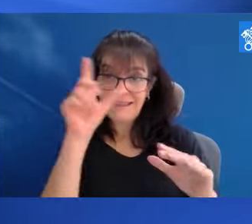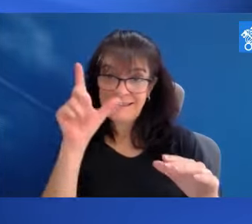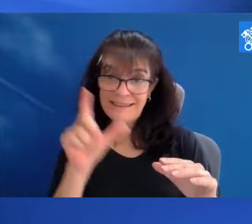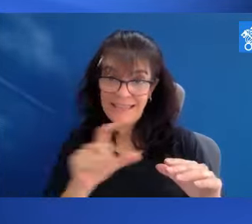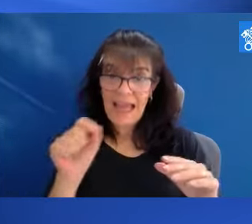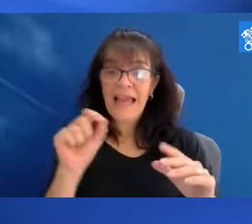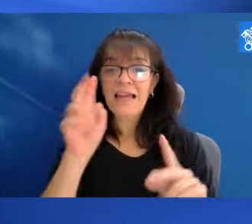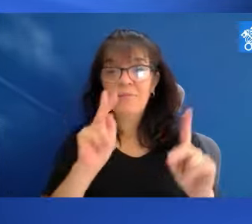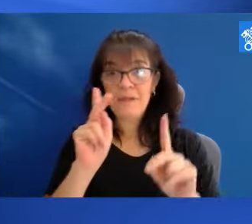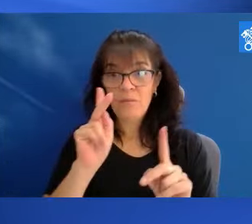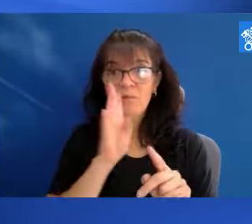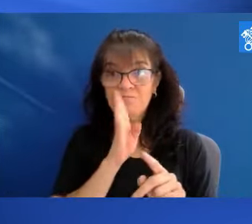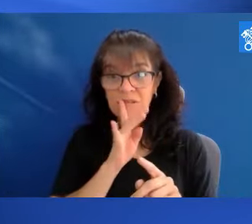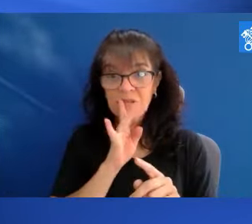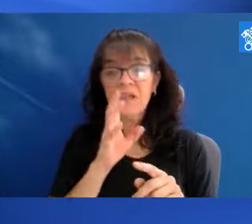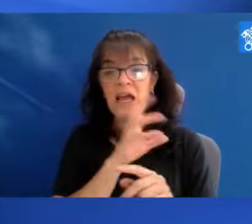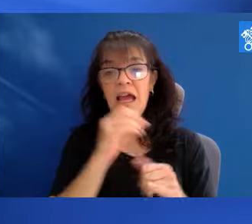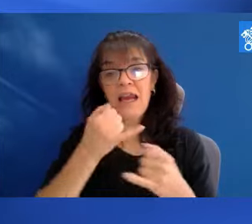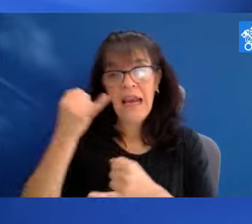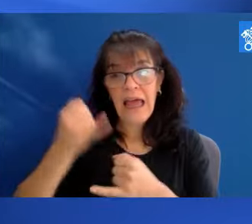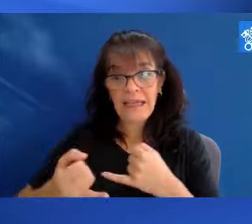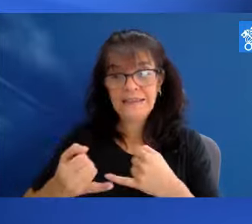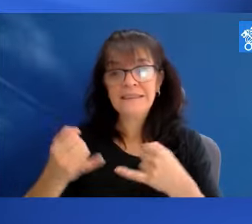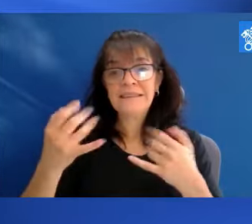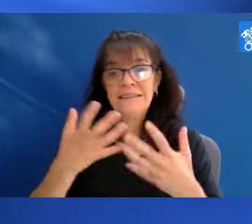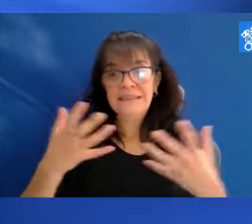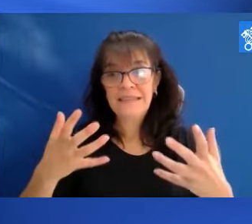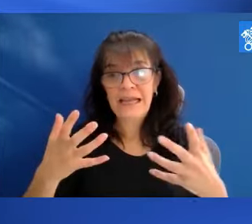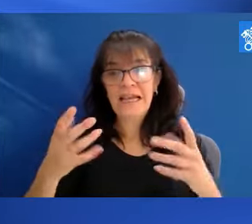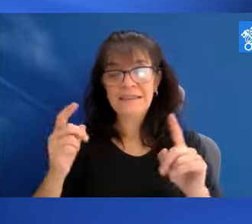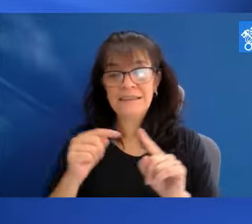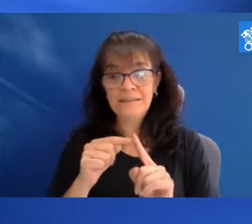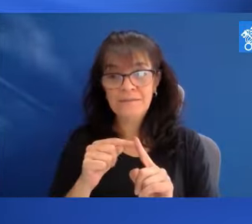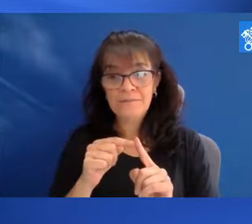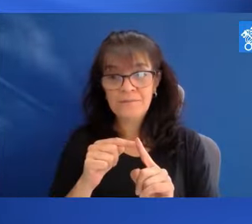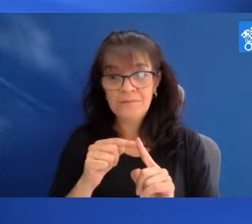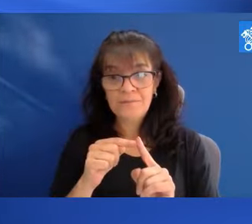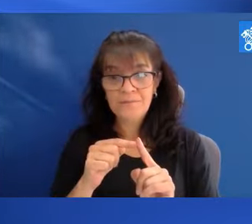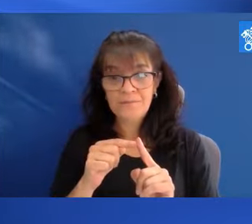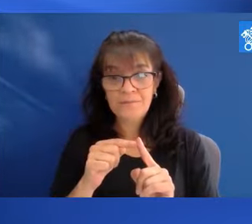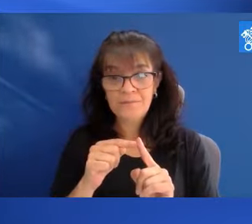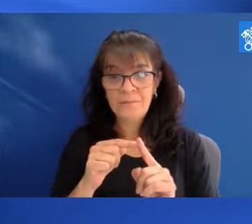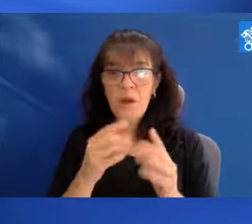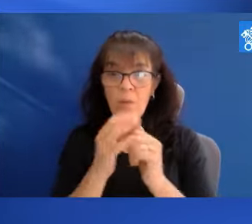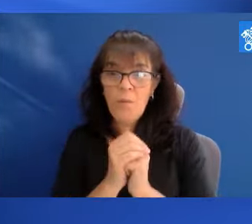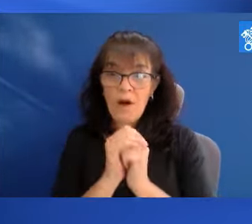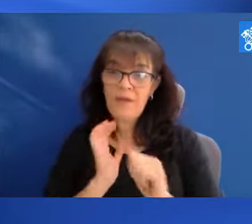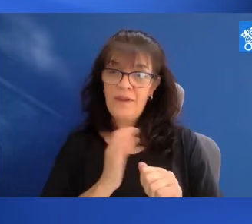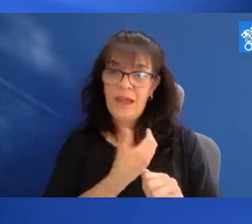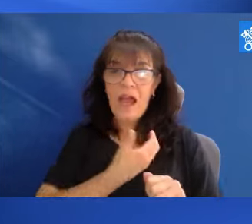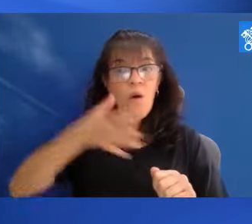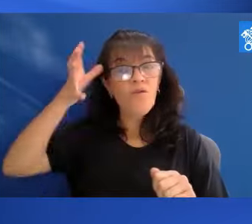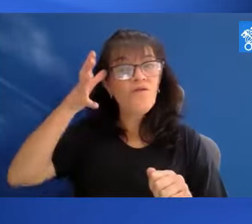faithful, and that will be the last thing he says really before the praying of the Our Father and the Apostolic Blessing.